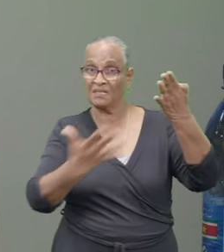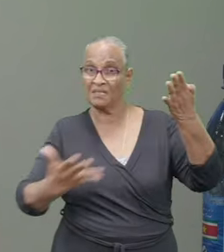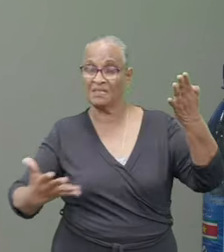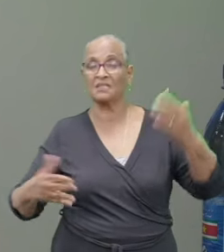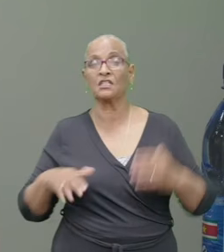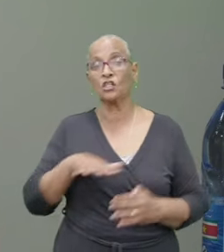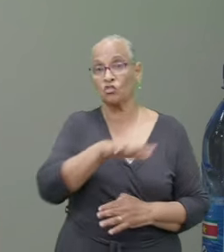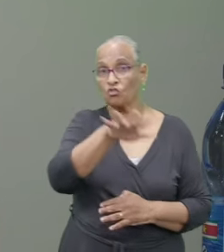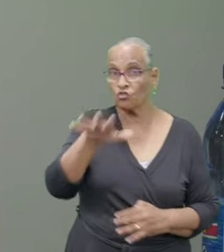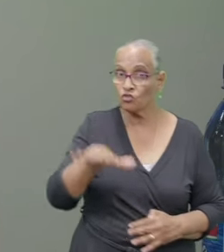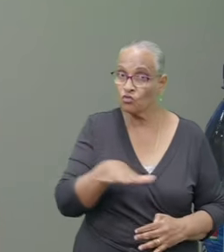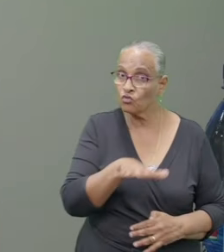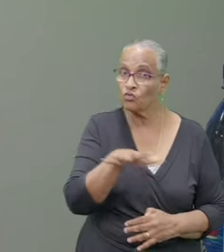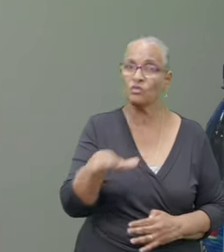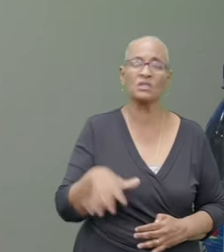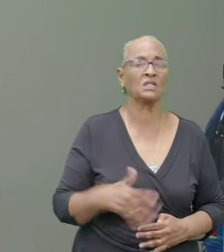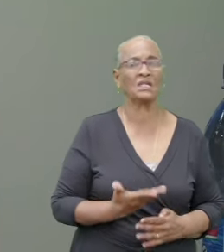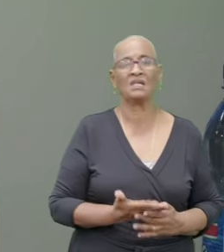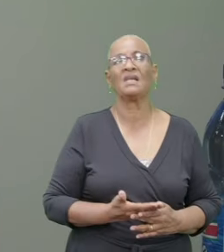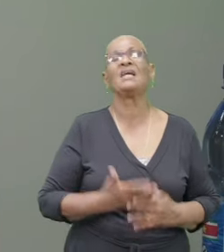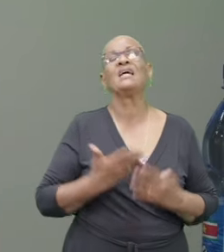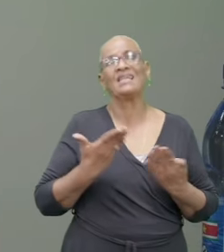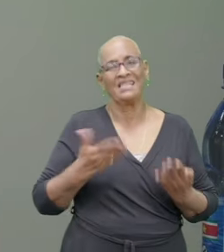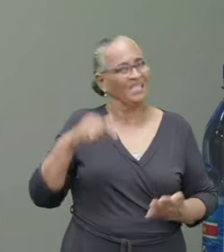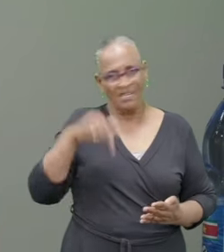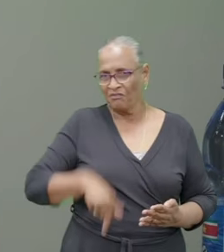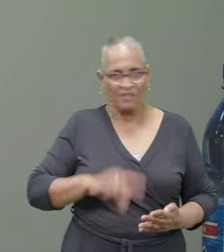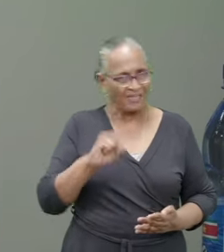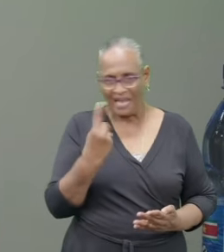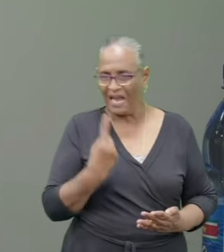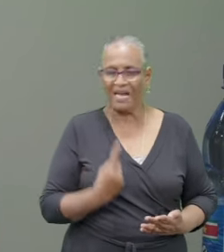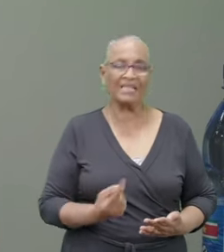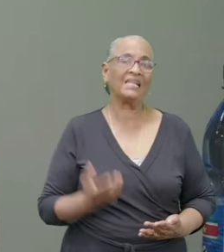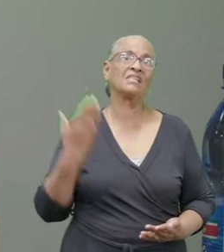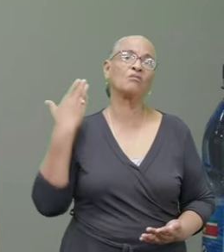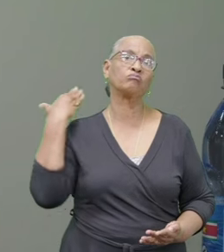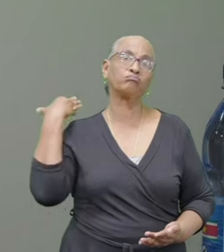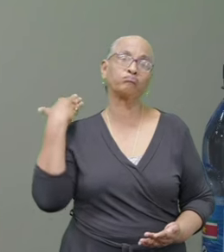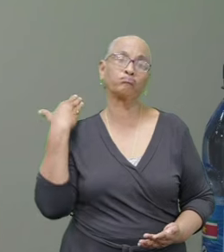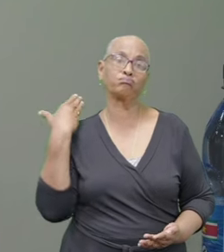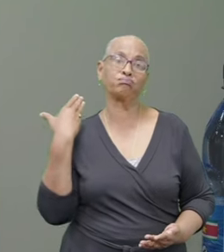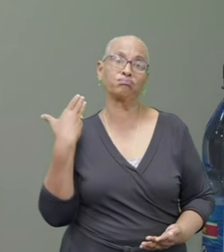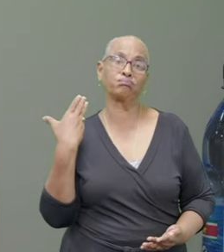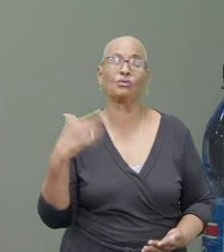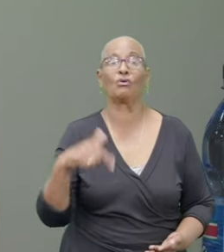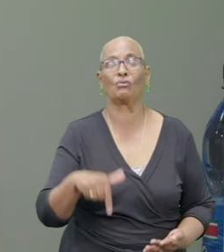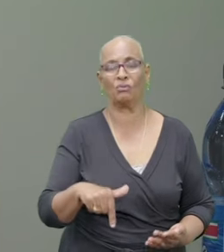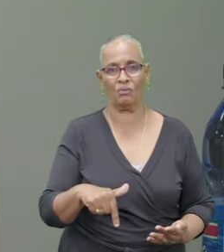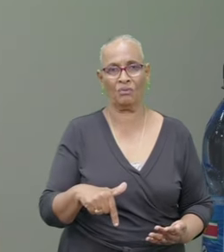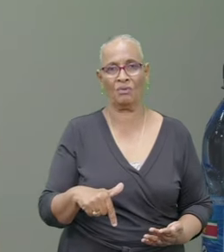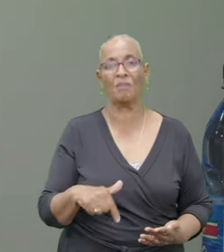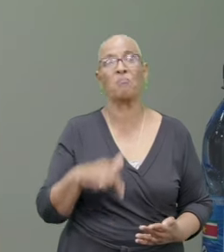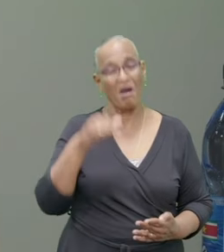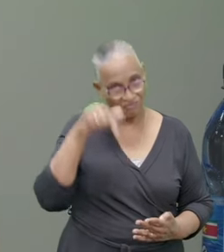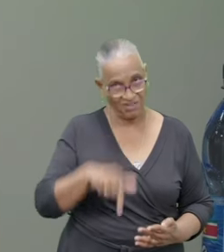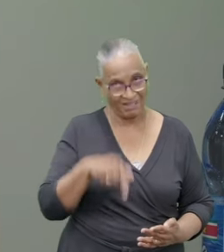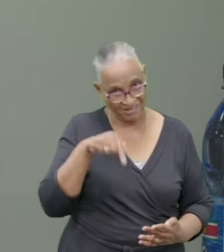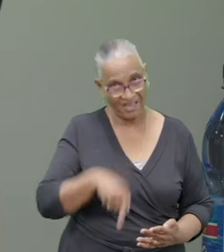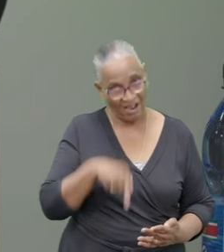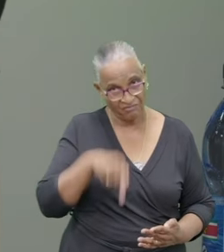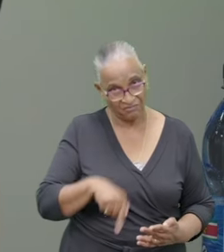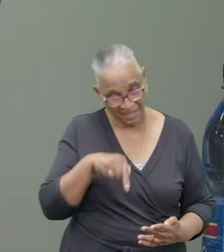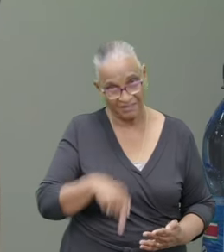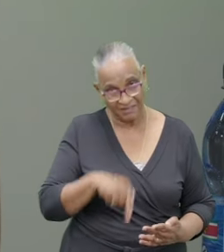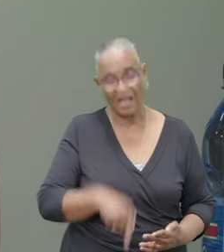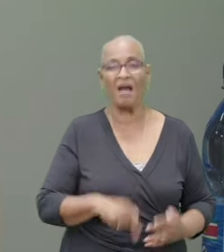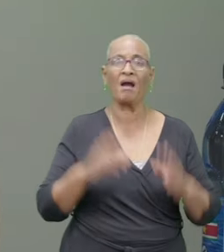vandaag verkeren is niet iets van vandaag. Het is al een tijdje gaande. En we hebben vandaag inderdaad over dus, wat er gebeurt